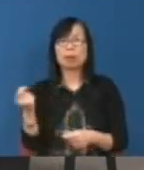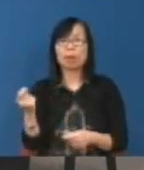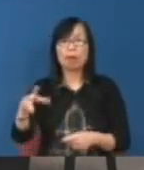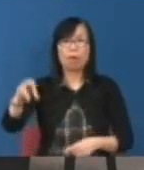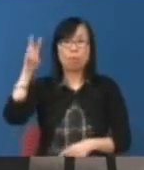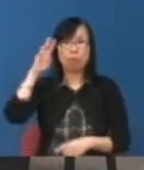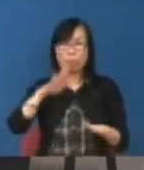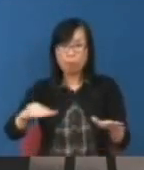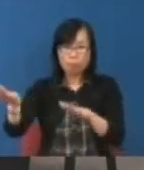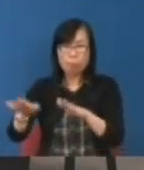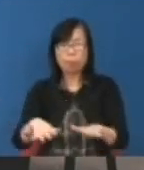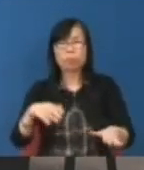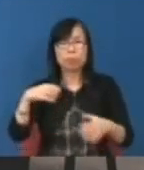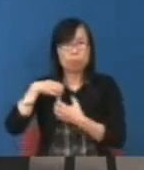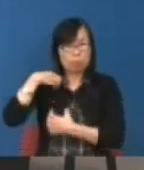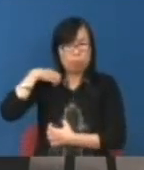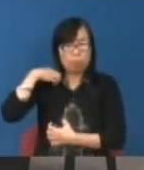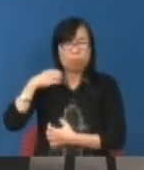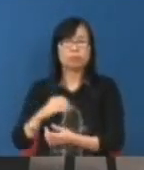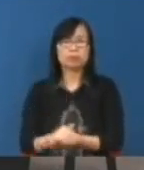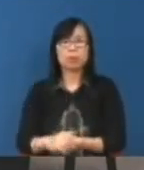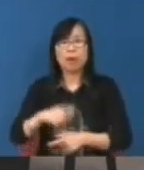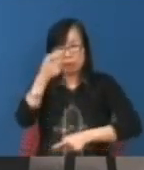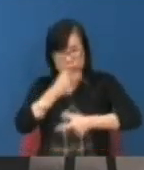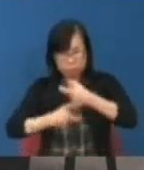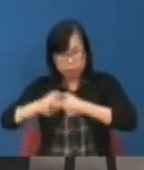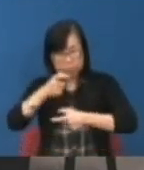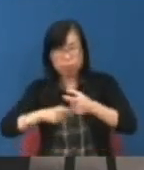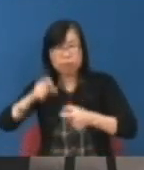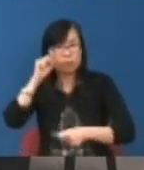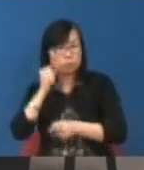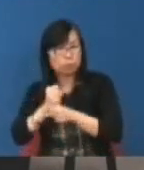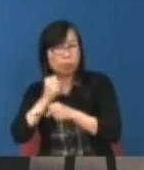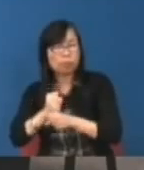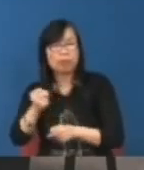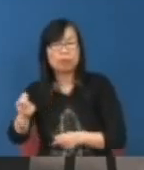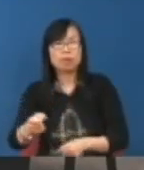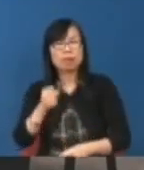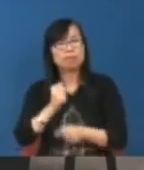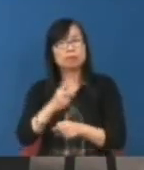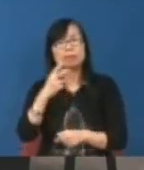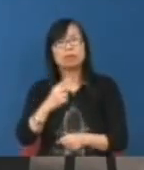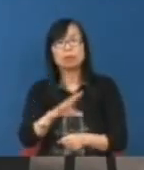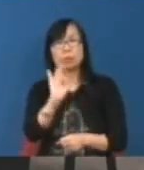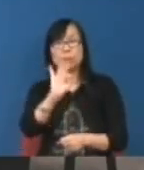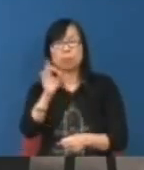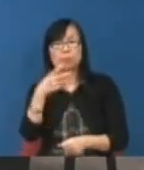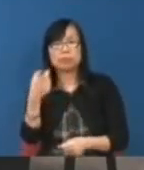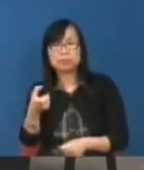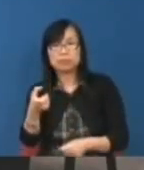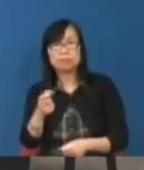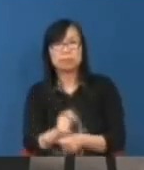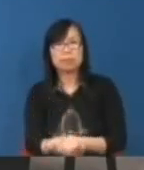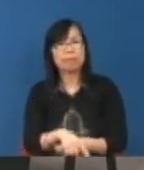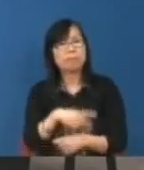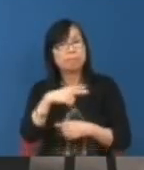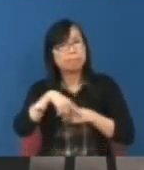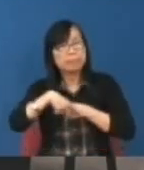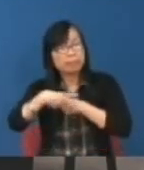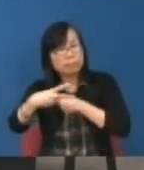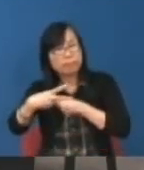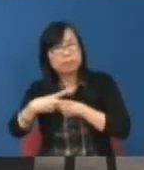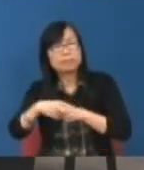係有經濟效益之後用商業嚟營運嘅話，咁即使話做咗兩樣嘢咧，就係你冇錢去到嘅時候，你係次等公民啦，好